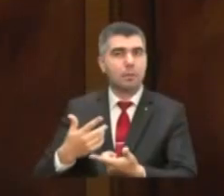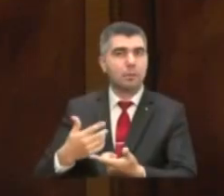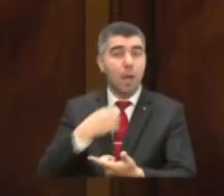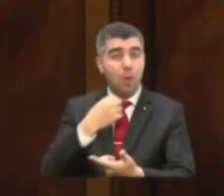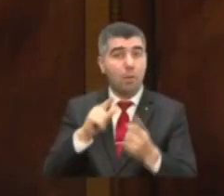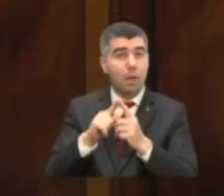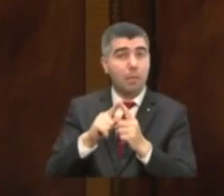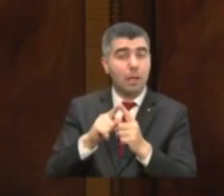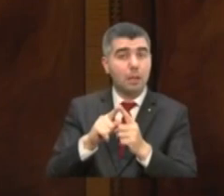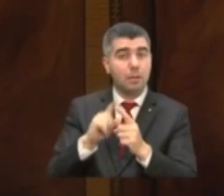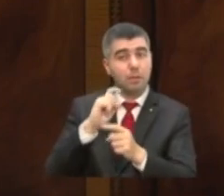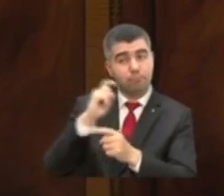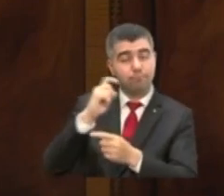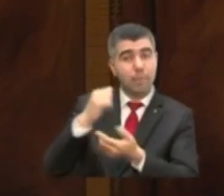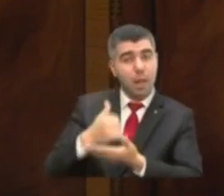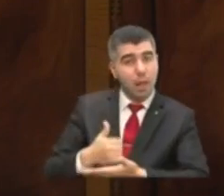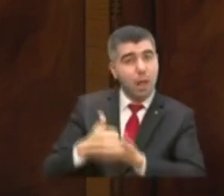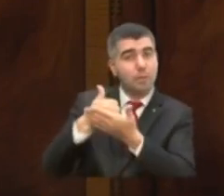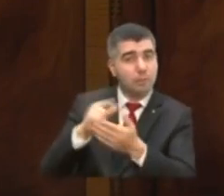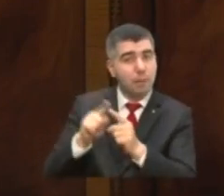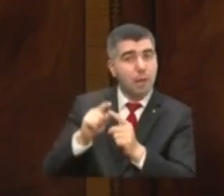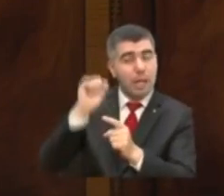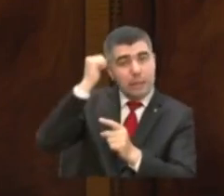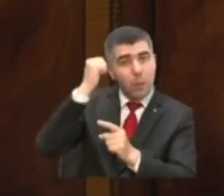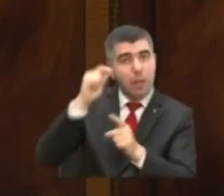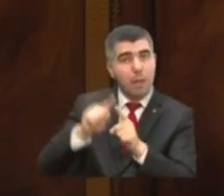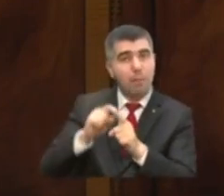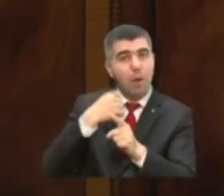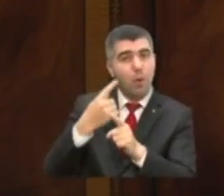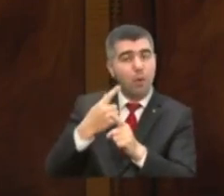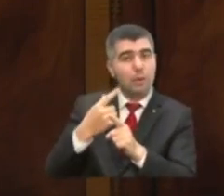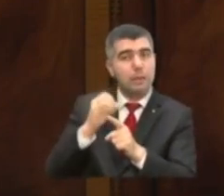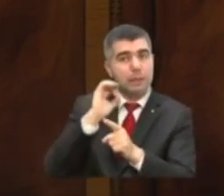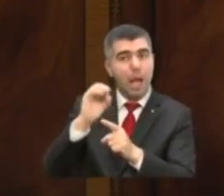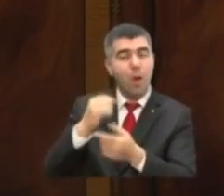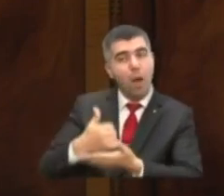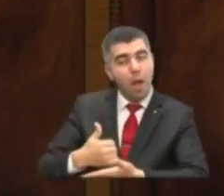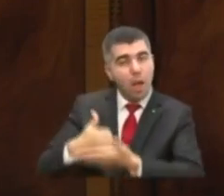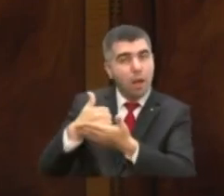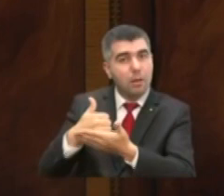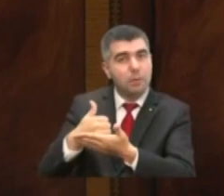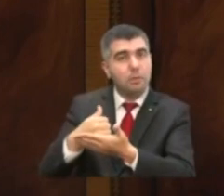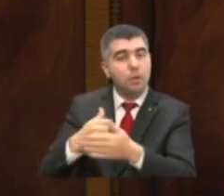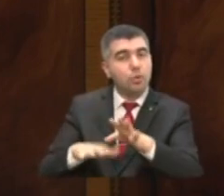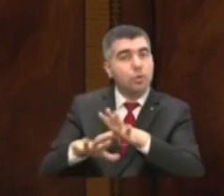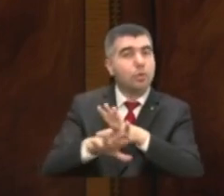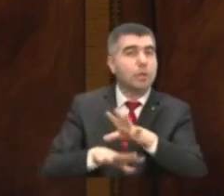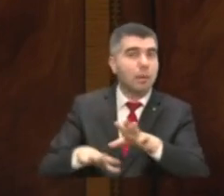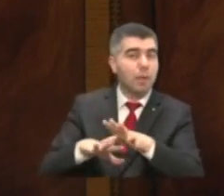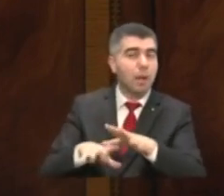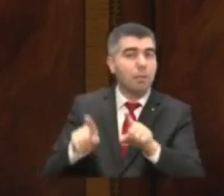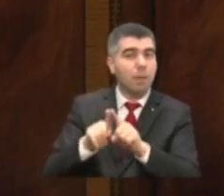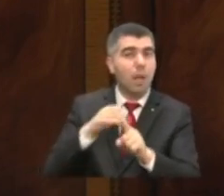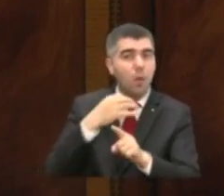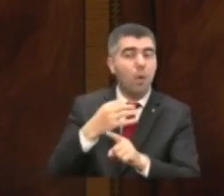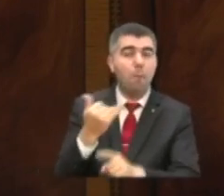المنحة ديال المتدربين في التكوين المهني ليس إجراء ماليا بحتا أو إجراء اجتماعيا بحتا، وإنما هو إجراء